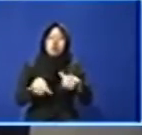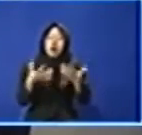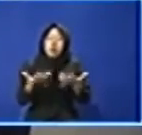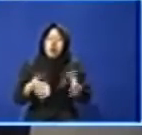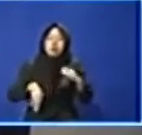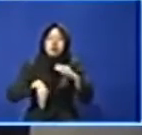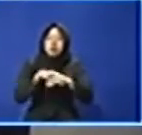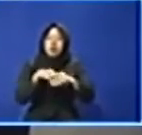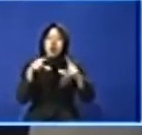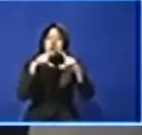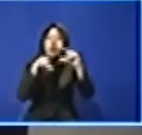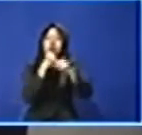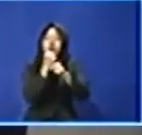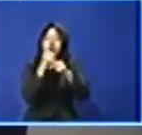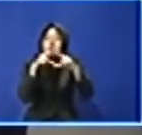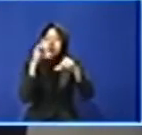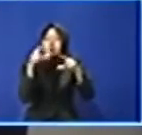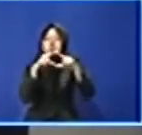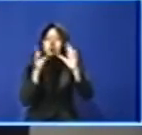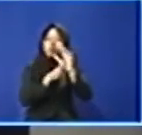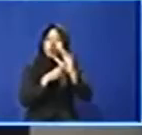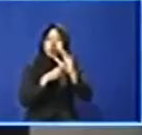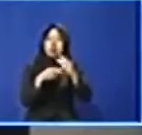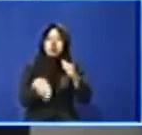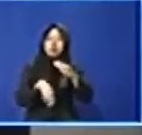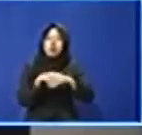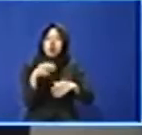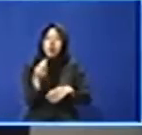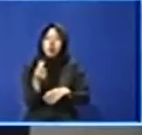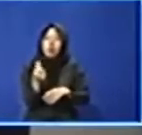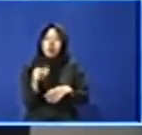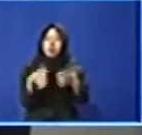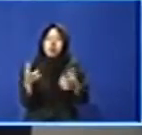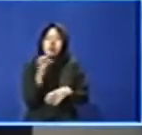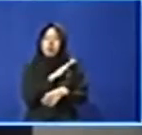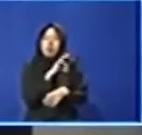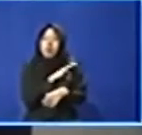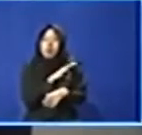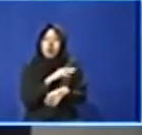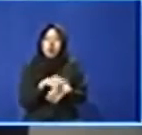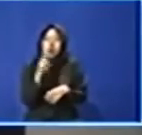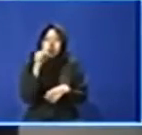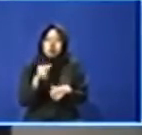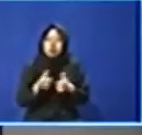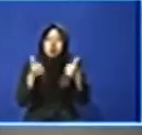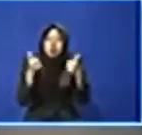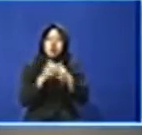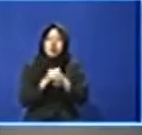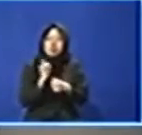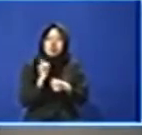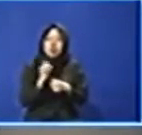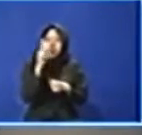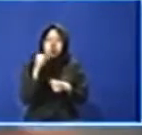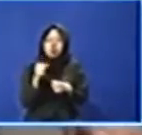ke sebatas mengabarkan mengalokasikan tetapi pemanfaatannya harus betul-betul betul-betul harus